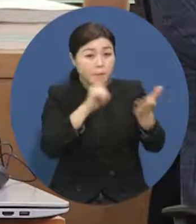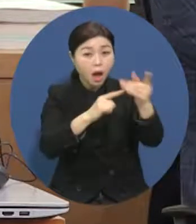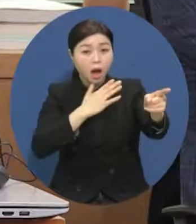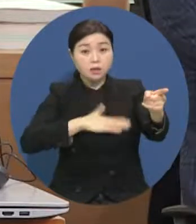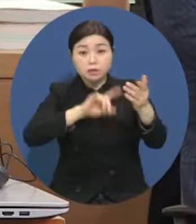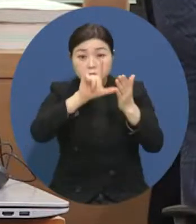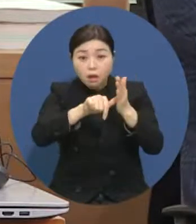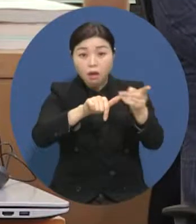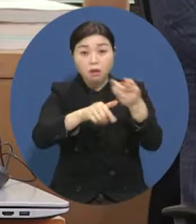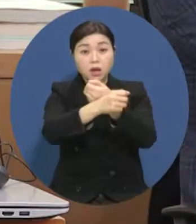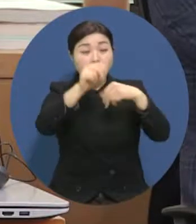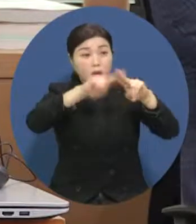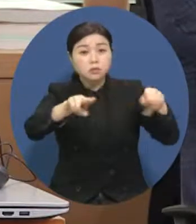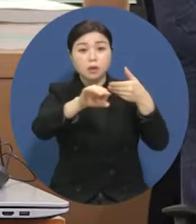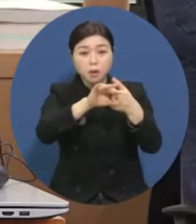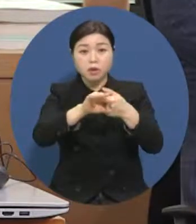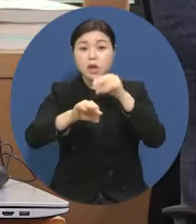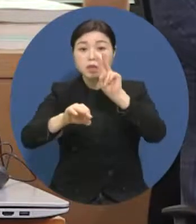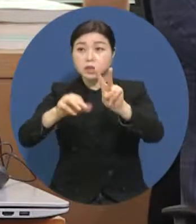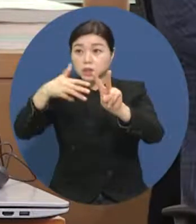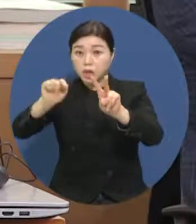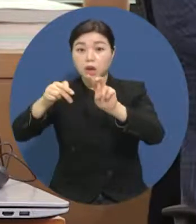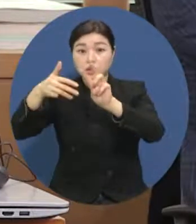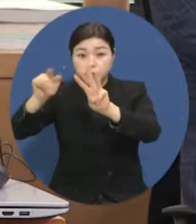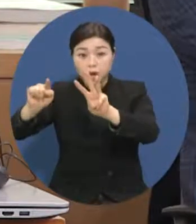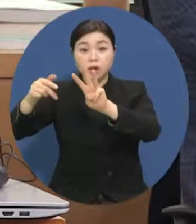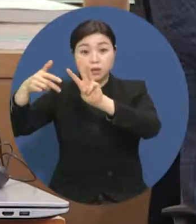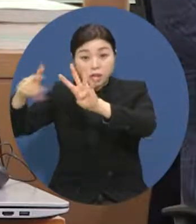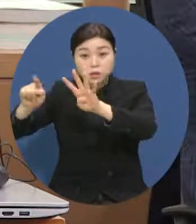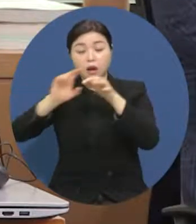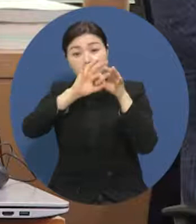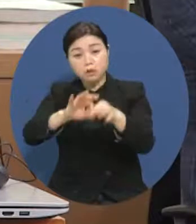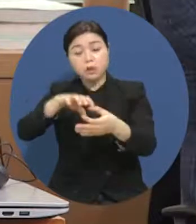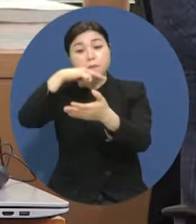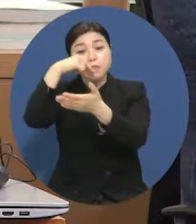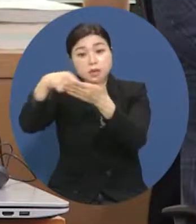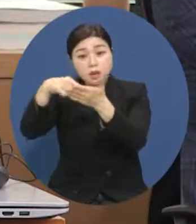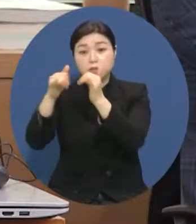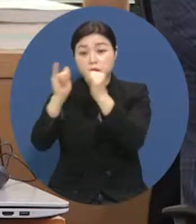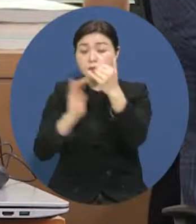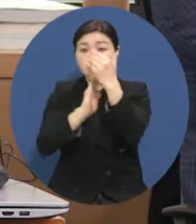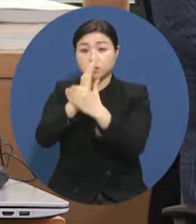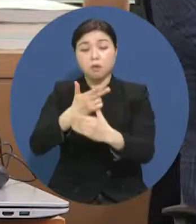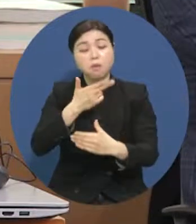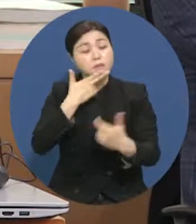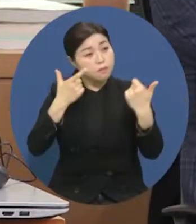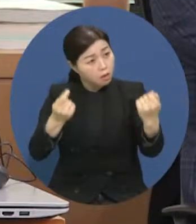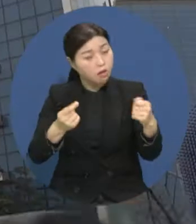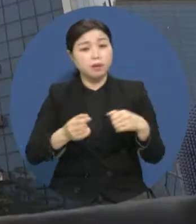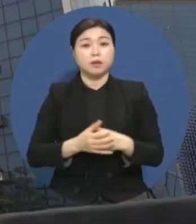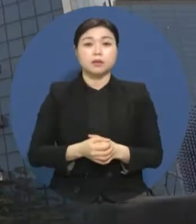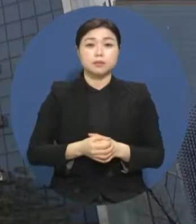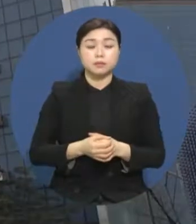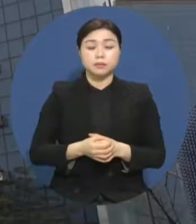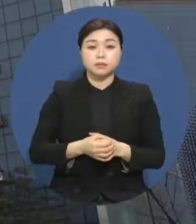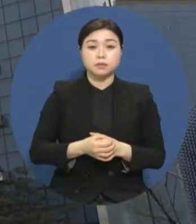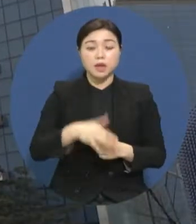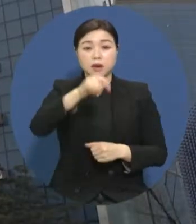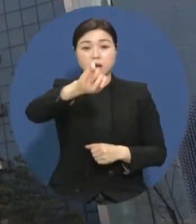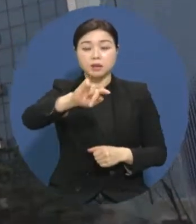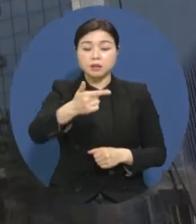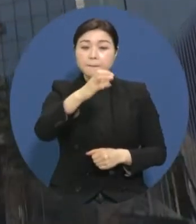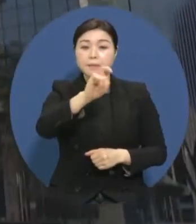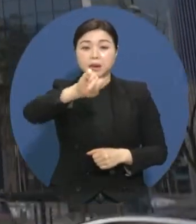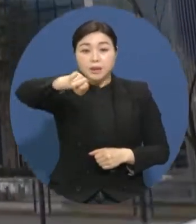계약 해지만 했더라면 2차, 3차, 4차 지속적인 피해자들이 양산되지 않았을 거라는 것이